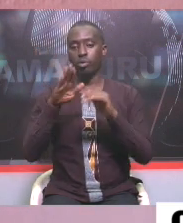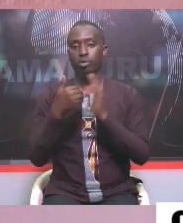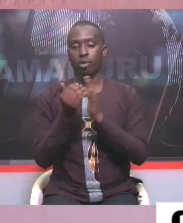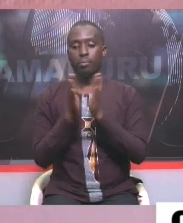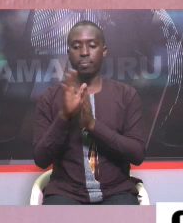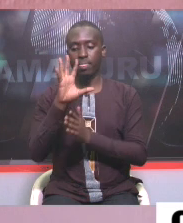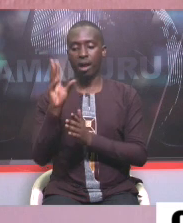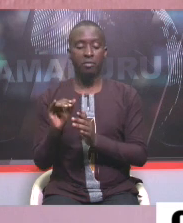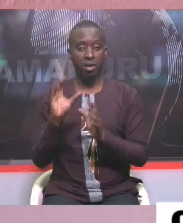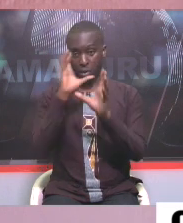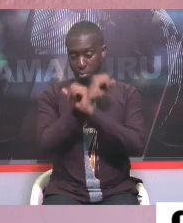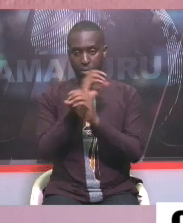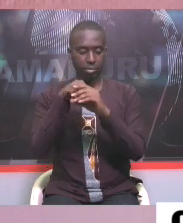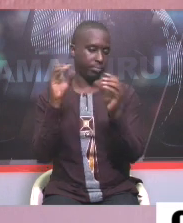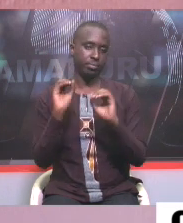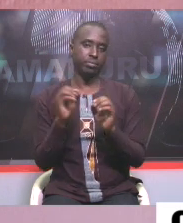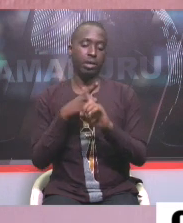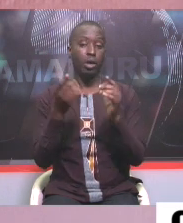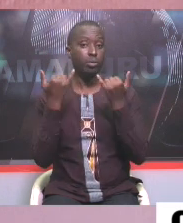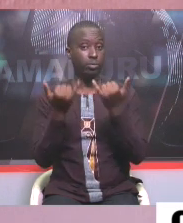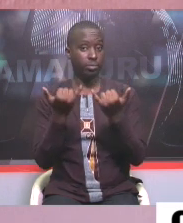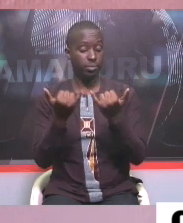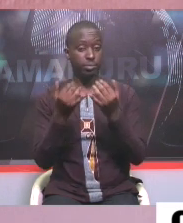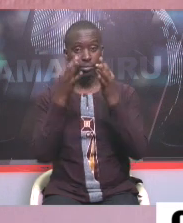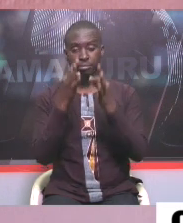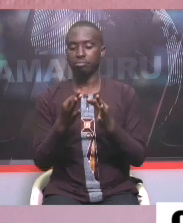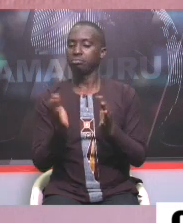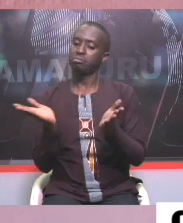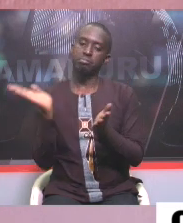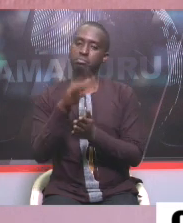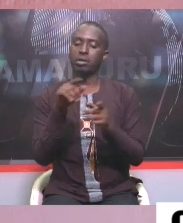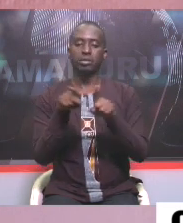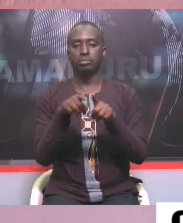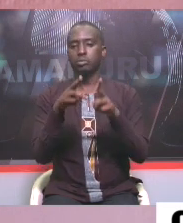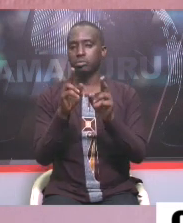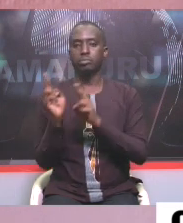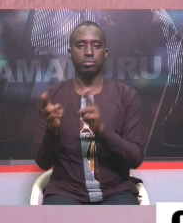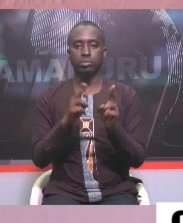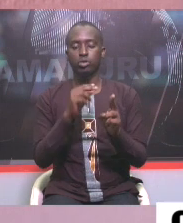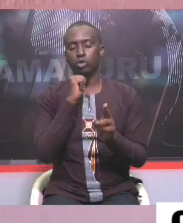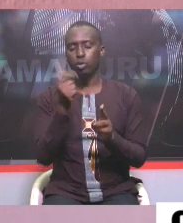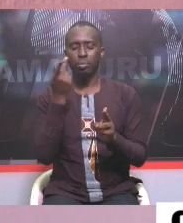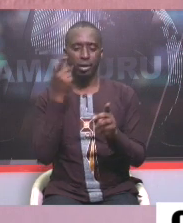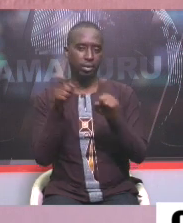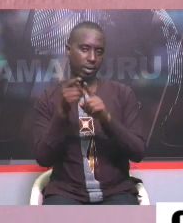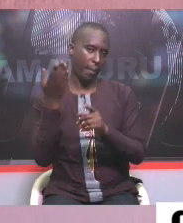Afurika ntiyasigaye. Ariko kuri ubu ibintu biri gusubira mu buryo, nubwo bitaraba nk'uko